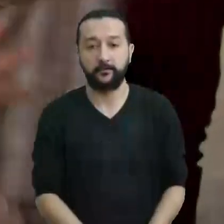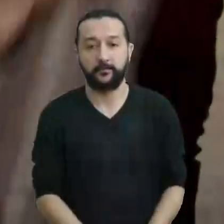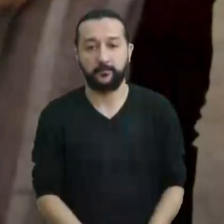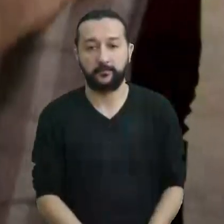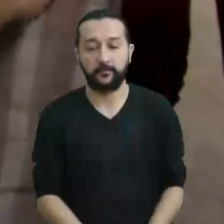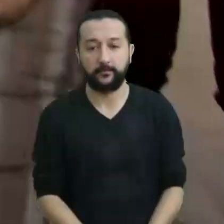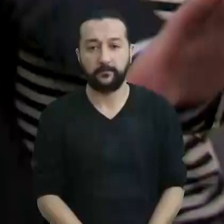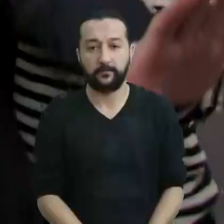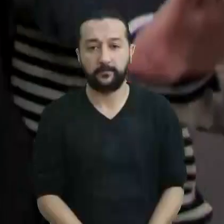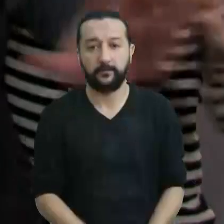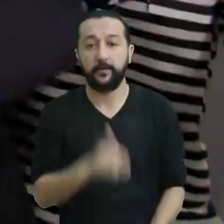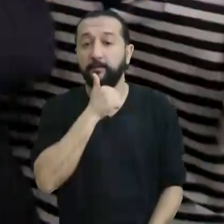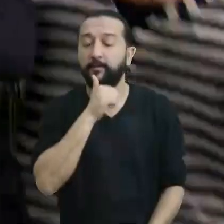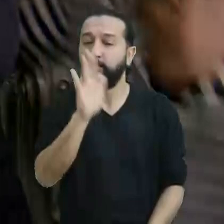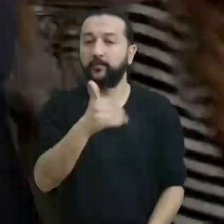tırsmış.